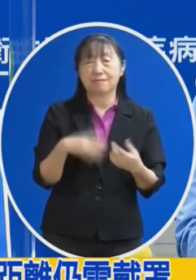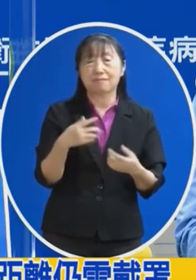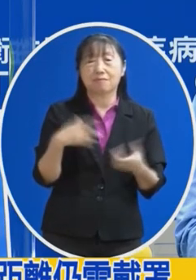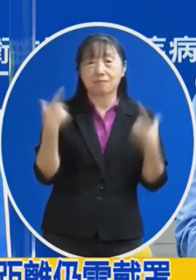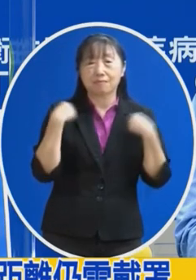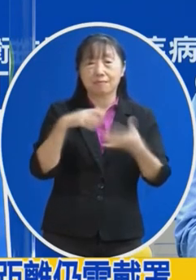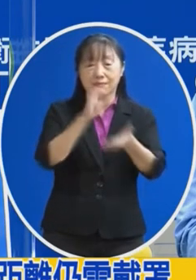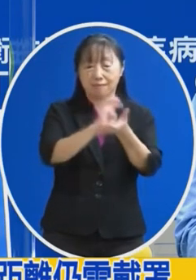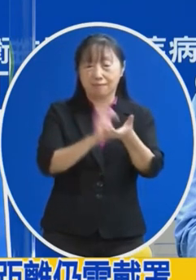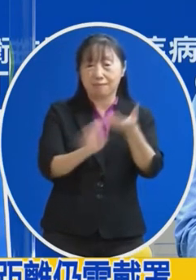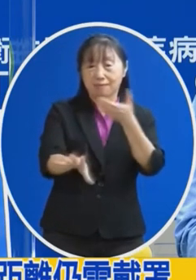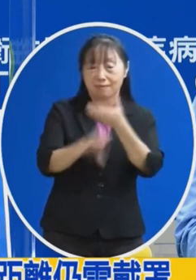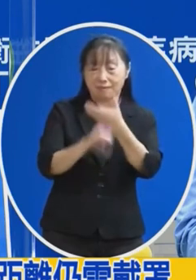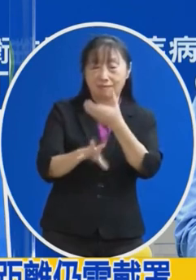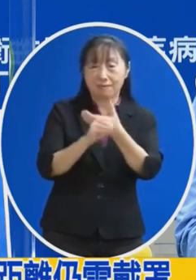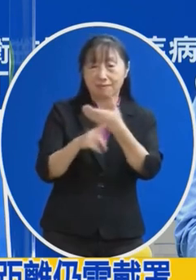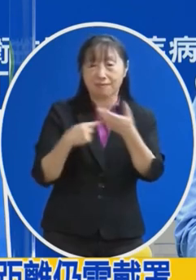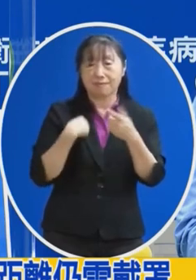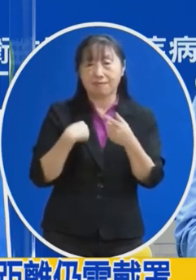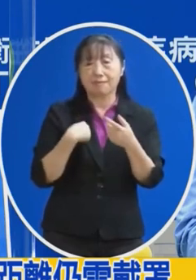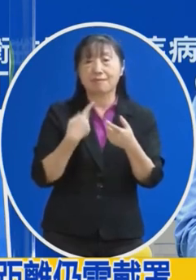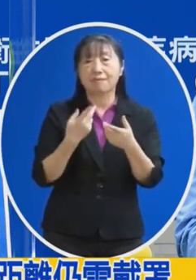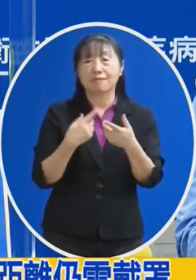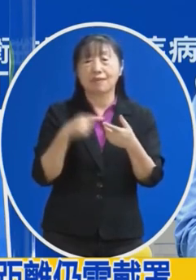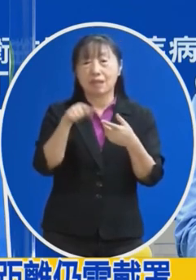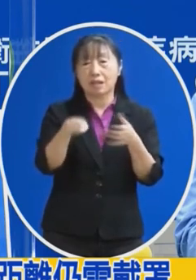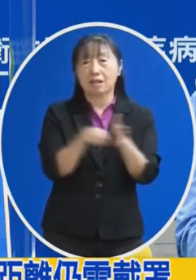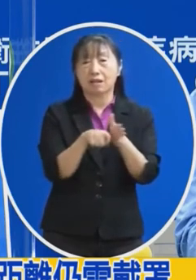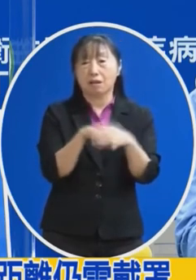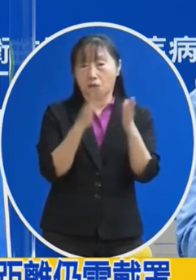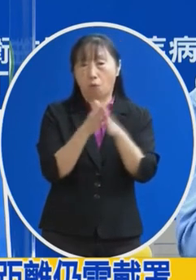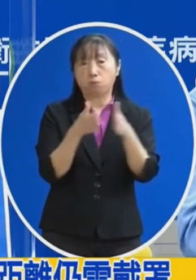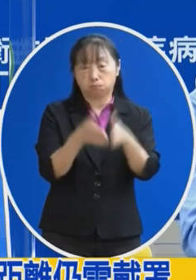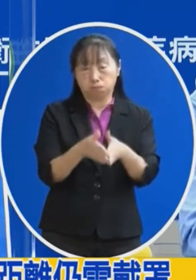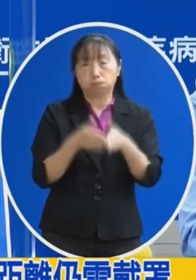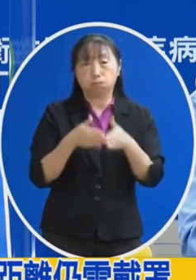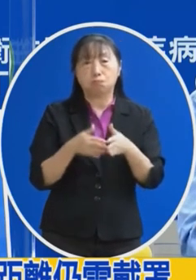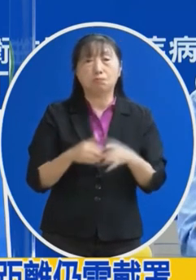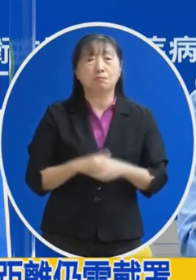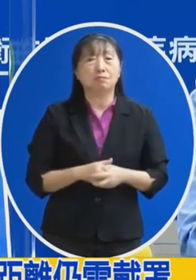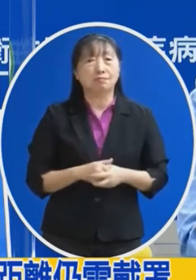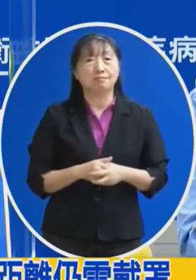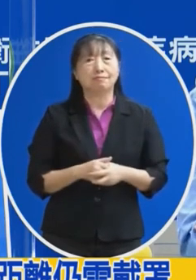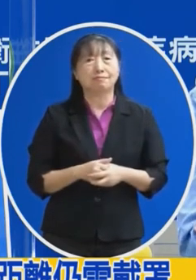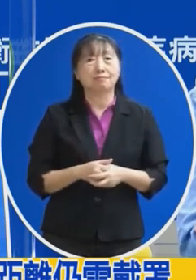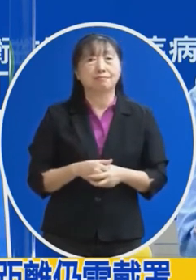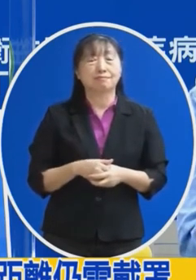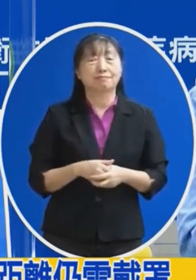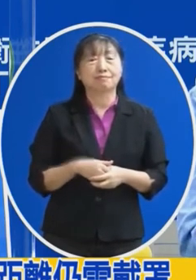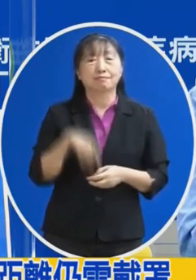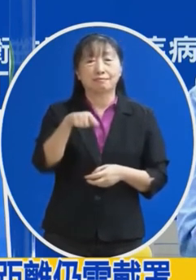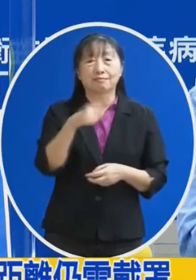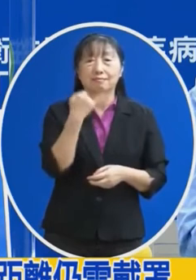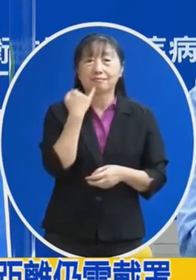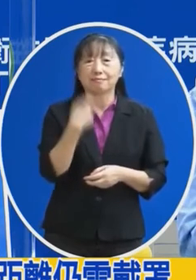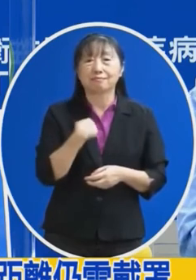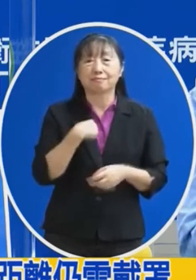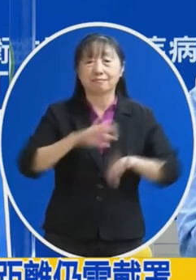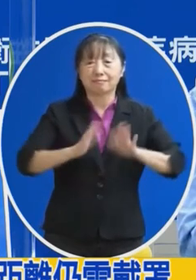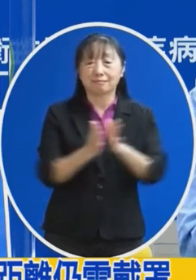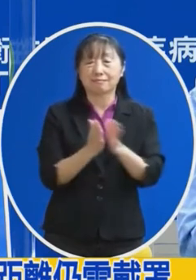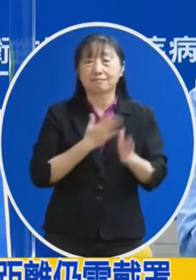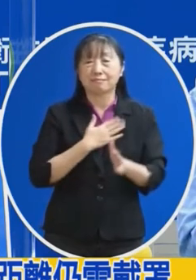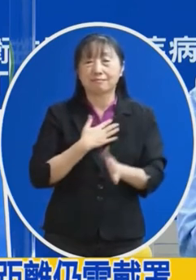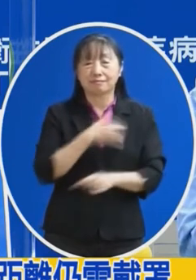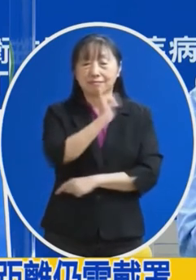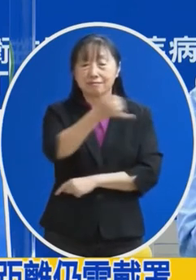上是在我们防疫的应变措施里面蛮重要的一点，那可以让就是说很迅速的可以找到